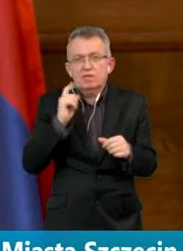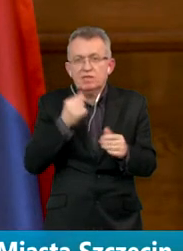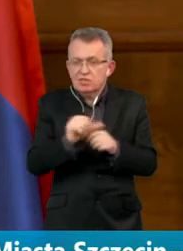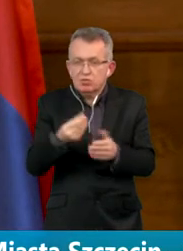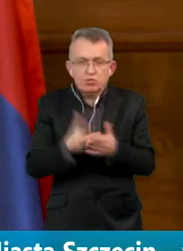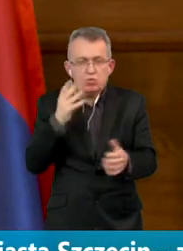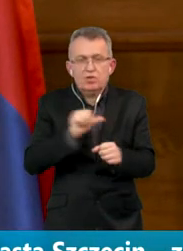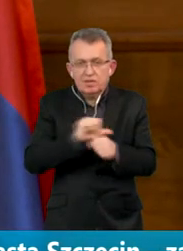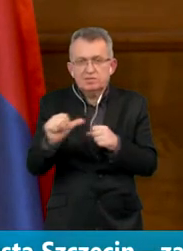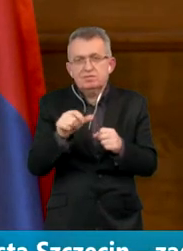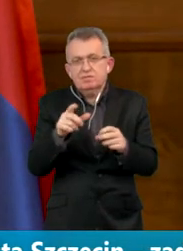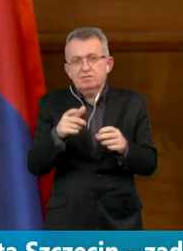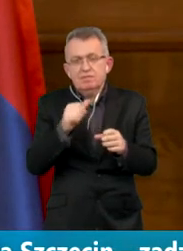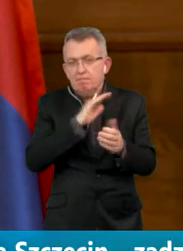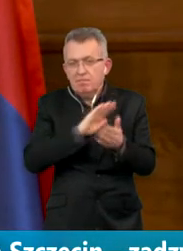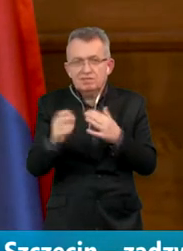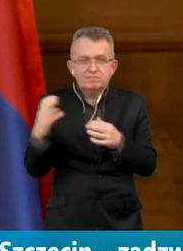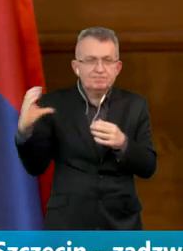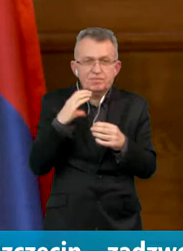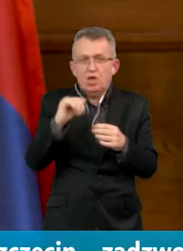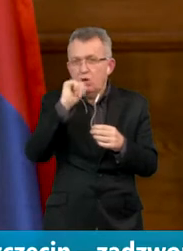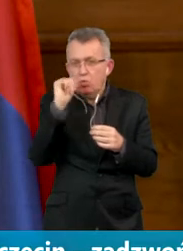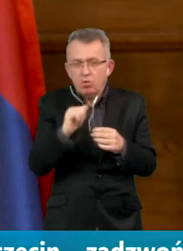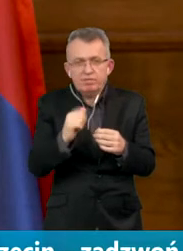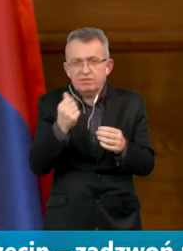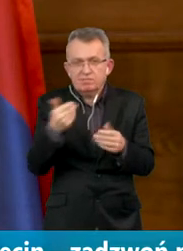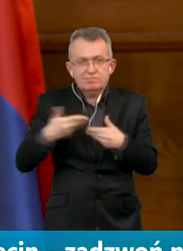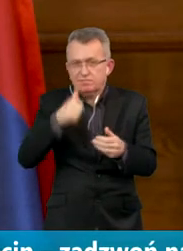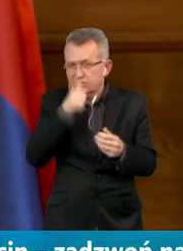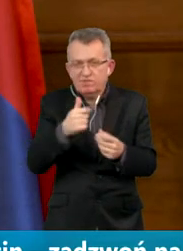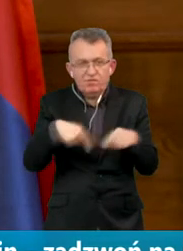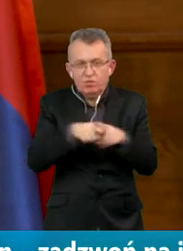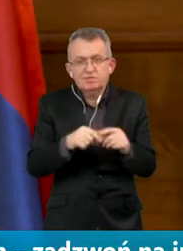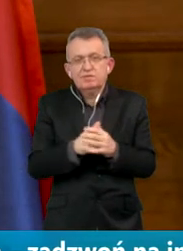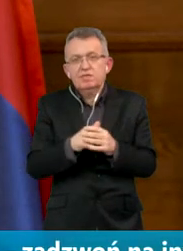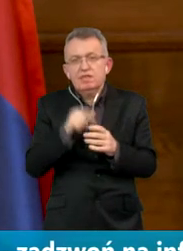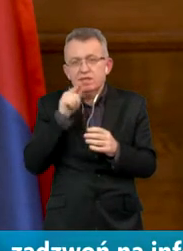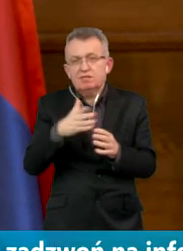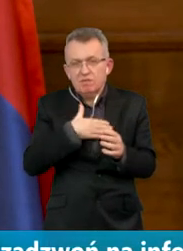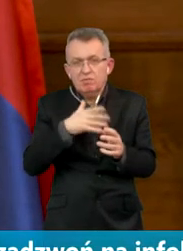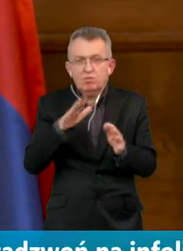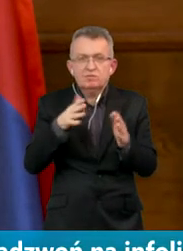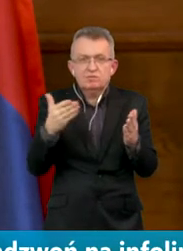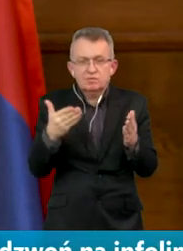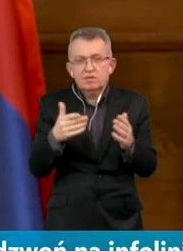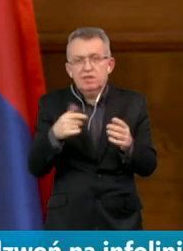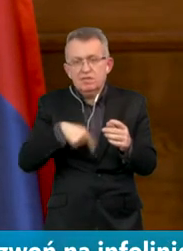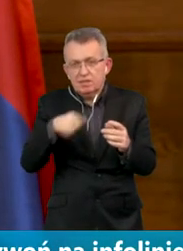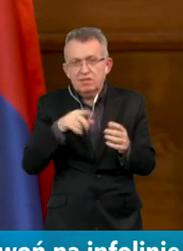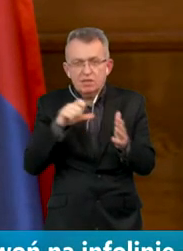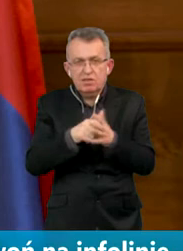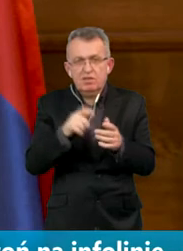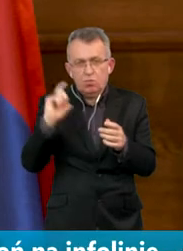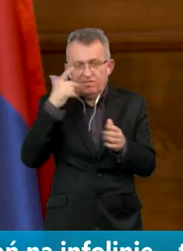zadania inwestycyjne. Bez wsparcia środkami unijnymi jest je bardzo ciężko realizować. A teraz mamy te wielkie wyzwania na tych kluczowych